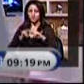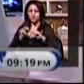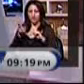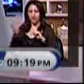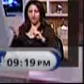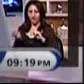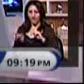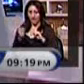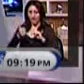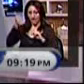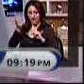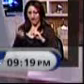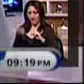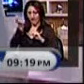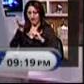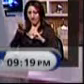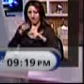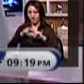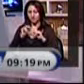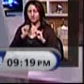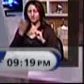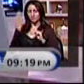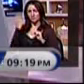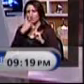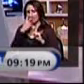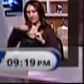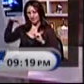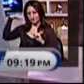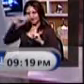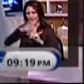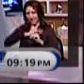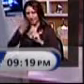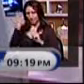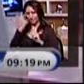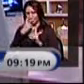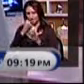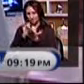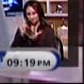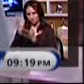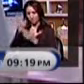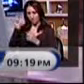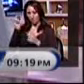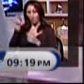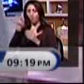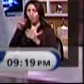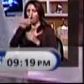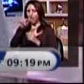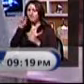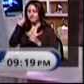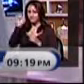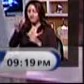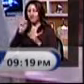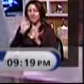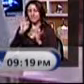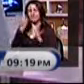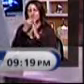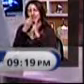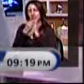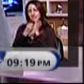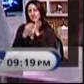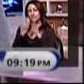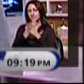بتاع المشير طنطاوي ولا الفريق عنان ولا بتاع المجلس العسكري، ده بتاع الشعب المصري. وبالتالي